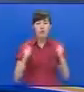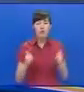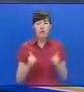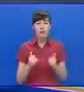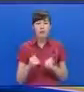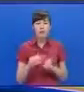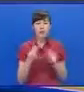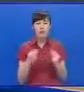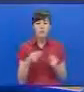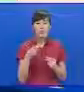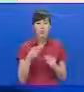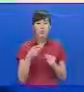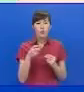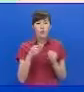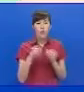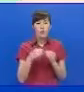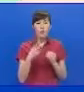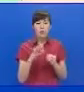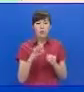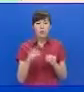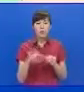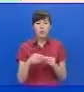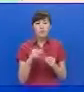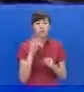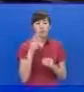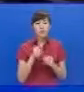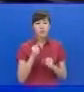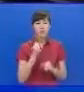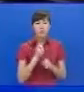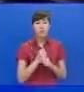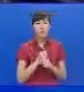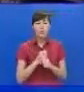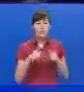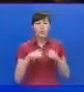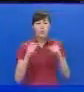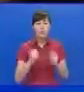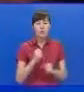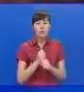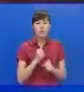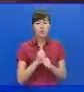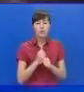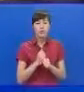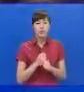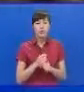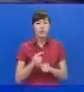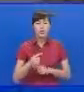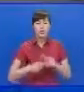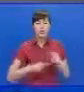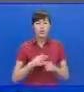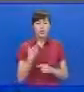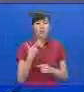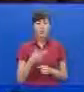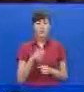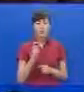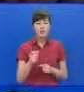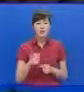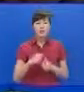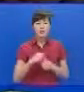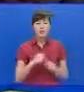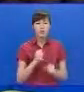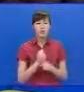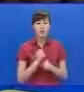Құны 12 миллион теңгені құрайтын шағын жұмыртқа өндіру кешенін іске қосқан. Кәсіпкер сол арқылы 3 азаматты тұрақпен жұмыспен